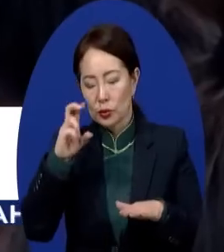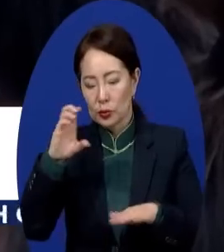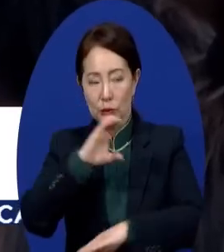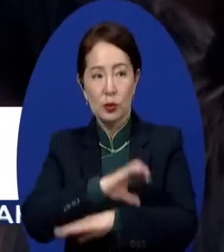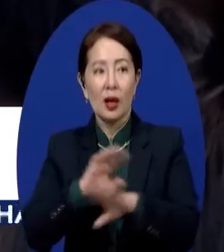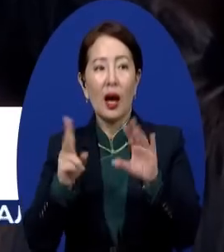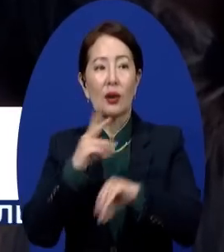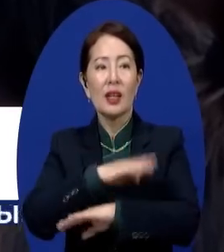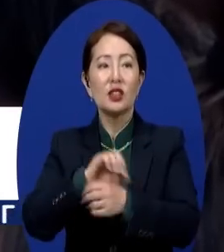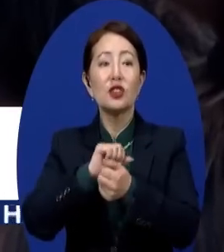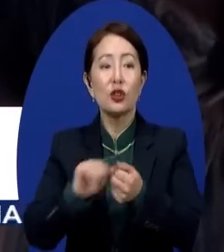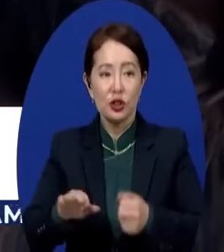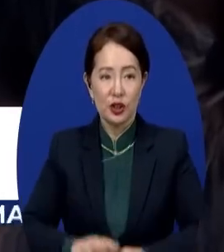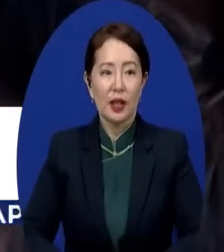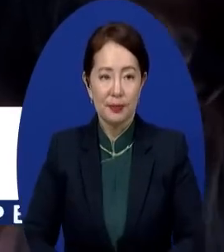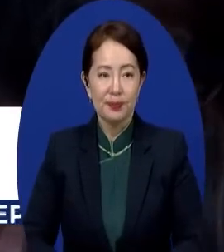12 дугаар ангийг төгсөж байна.